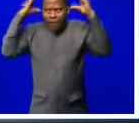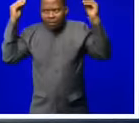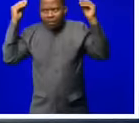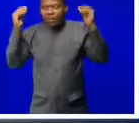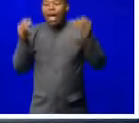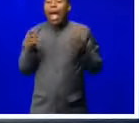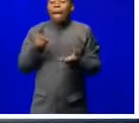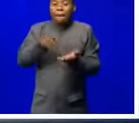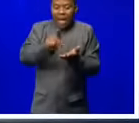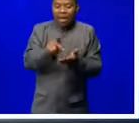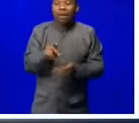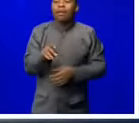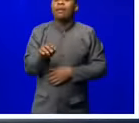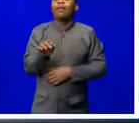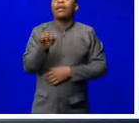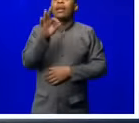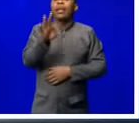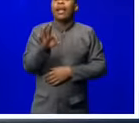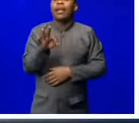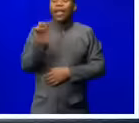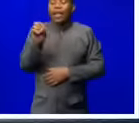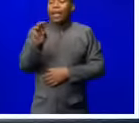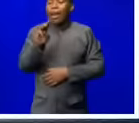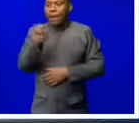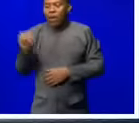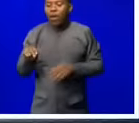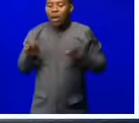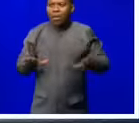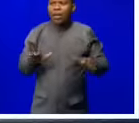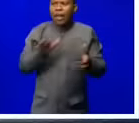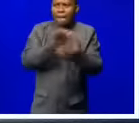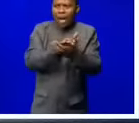pounds kanzike lo mdlali ngunani mediocre